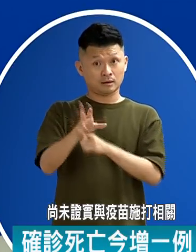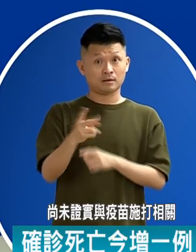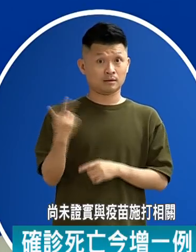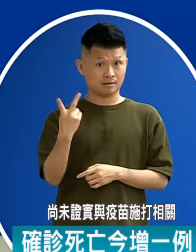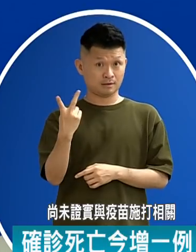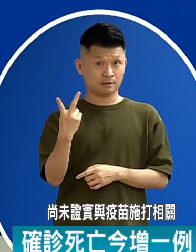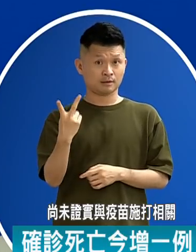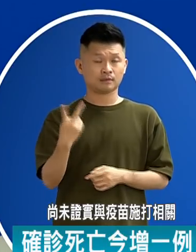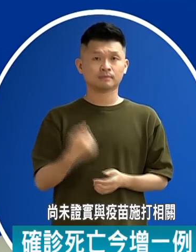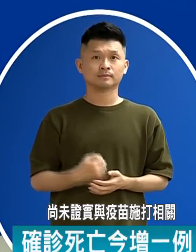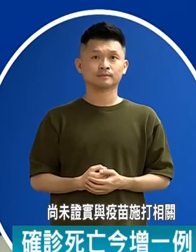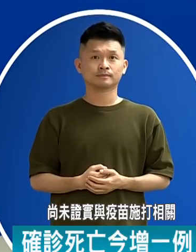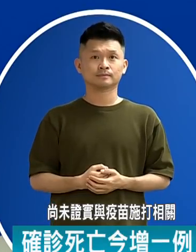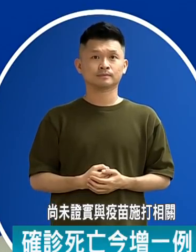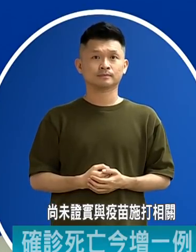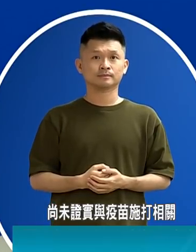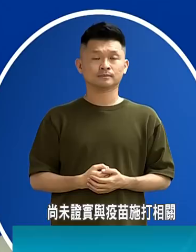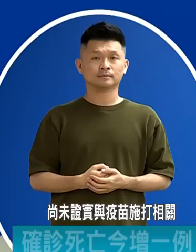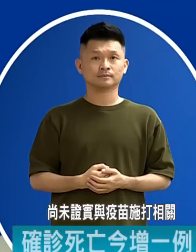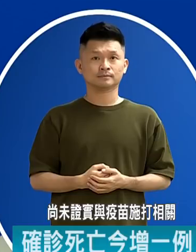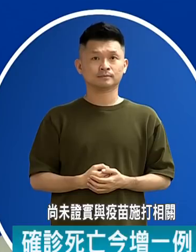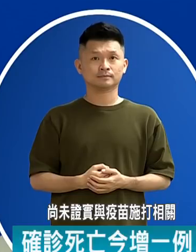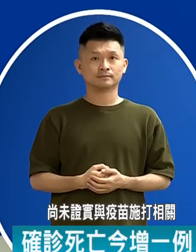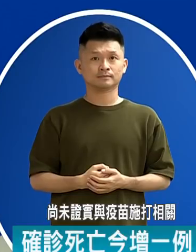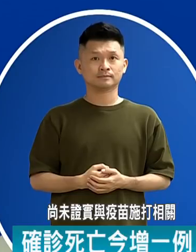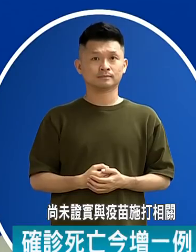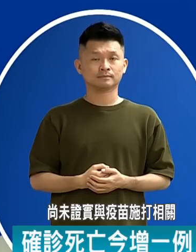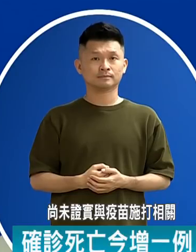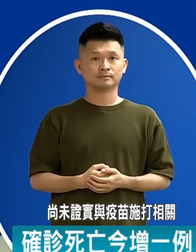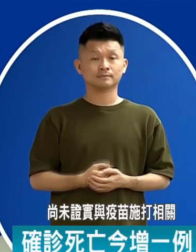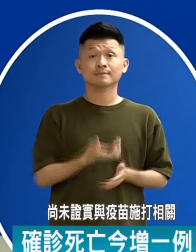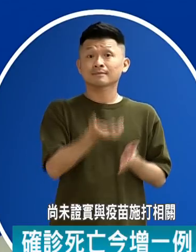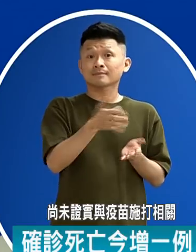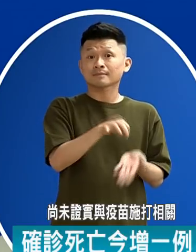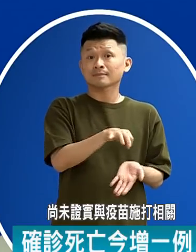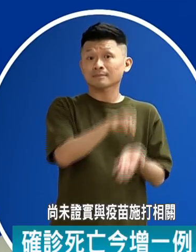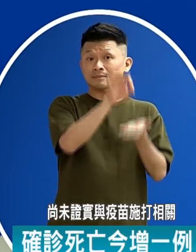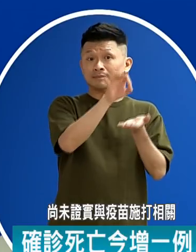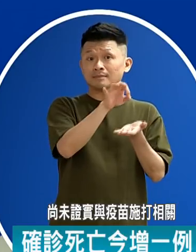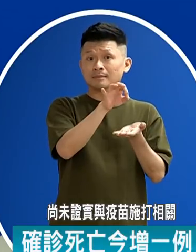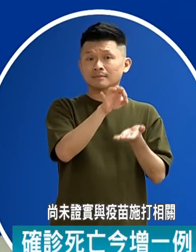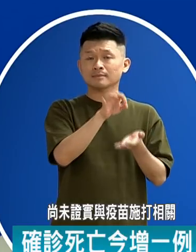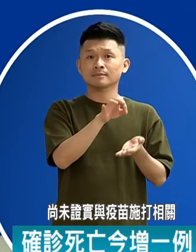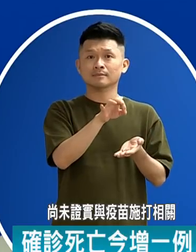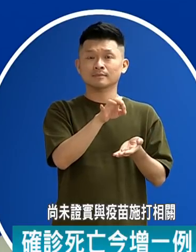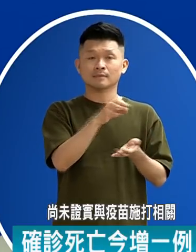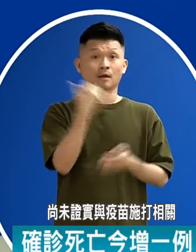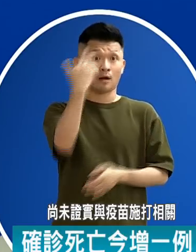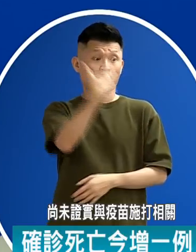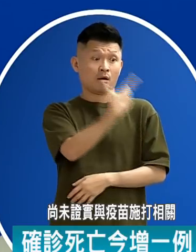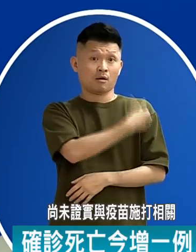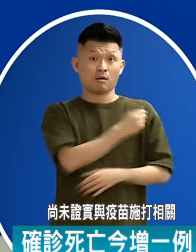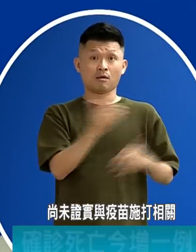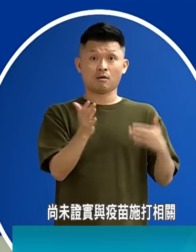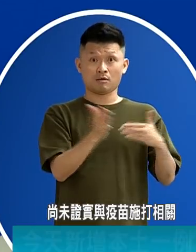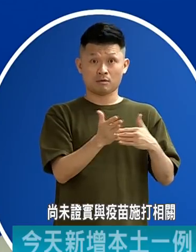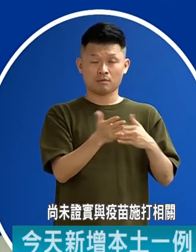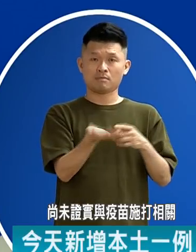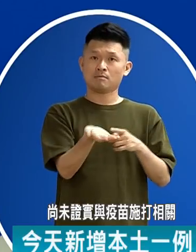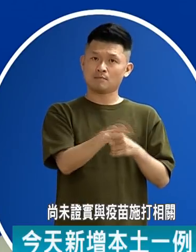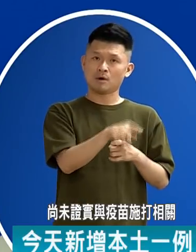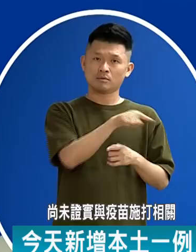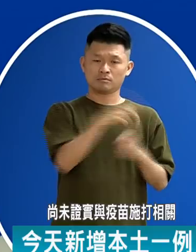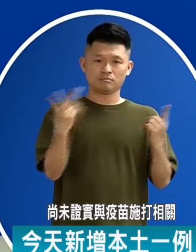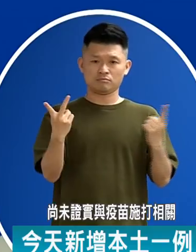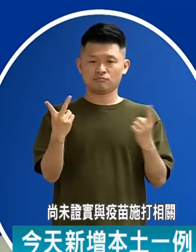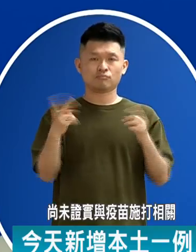分，有2件的部分并没有包括刚刚报告的这个高端的这个接